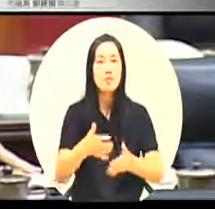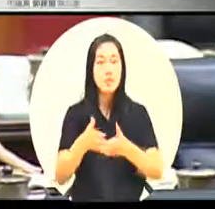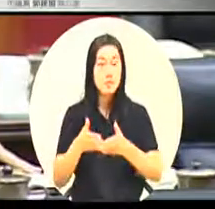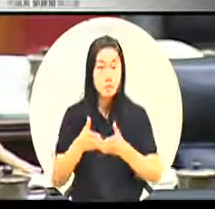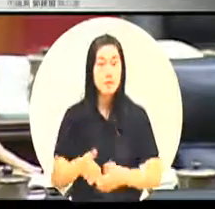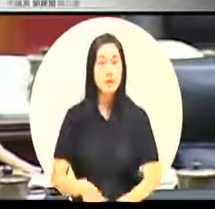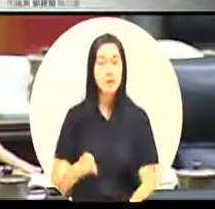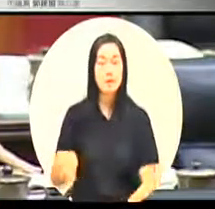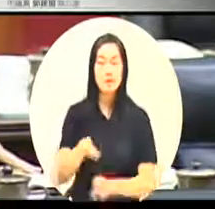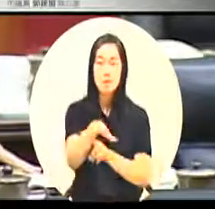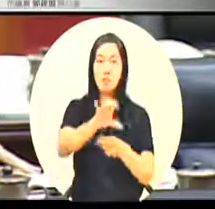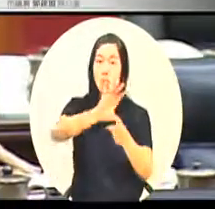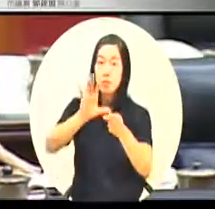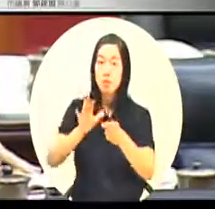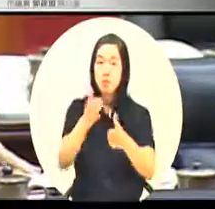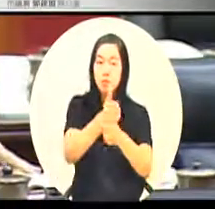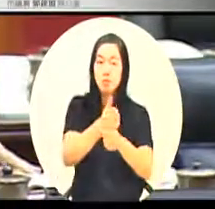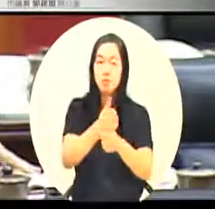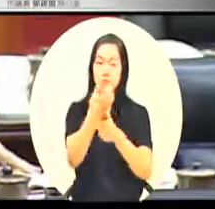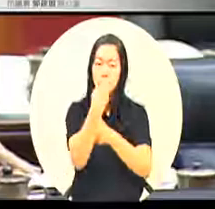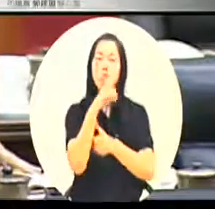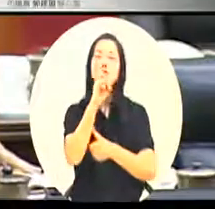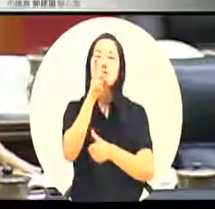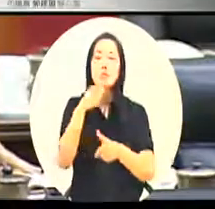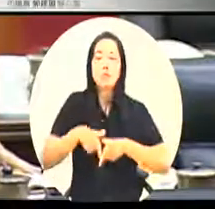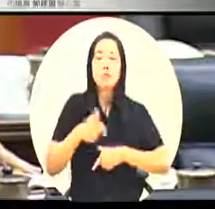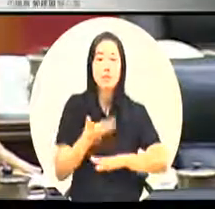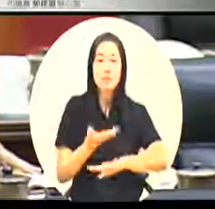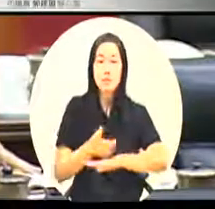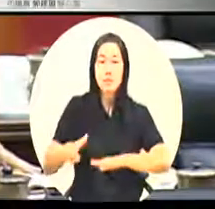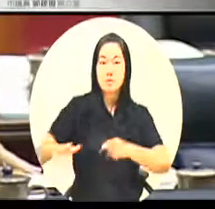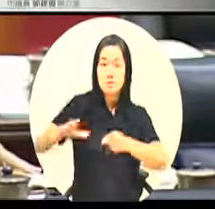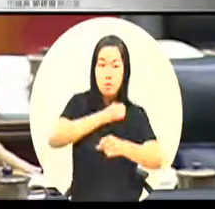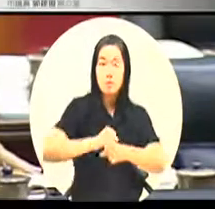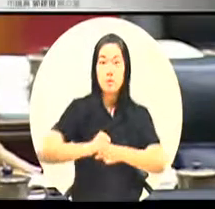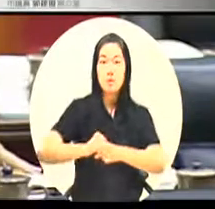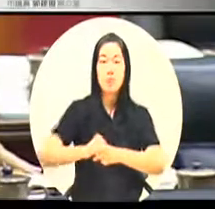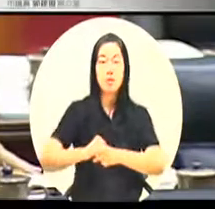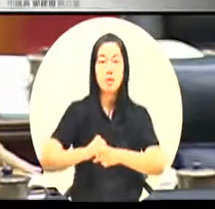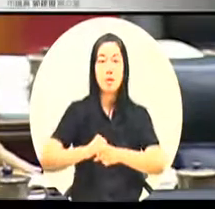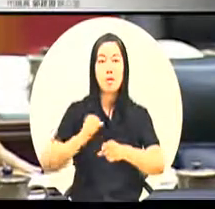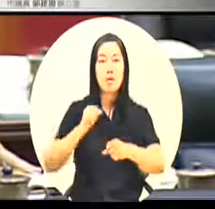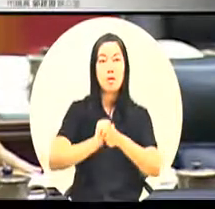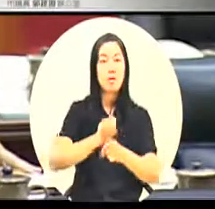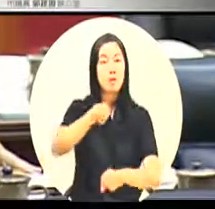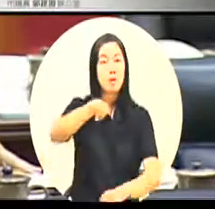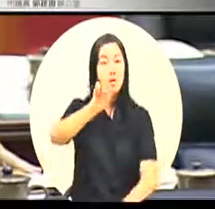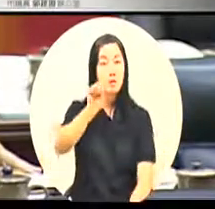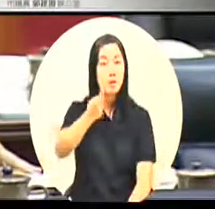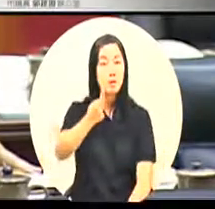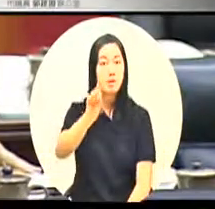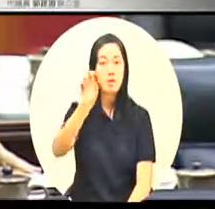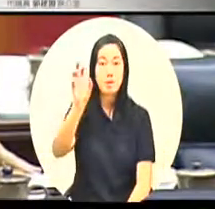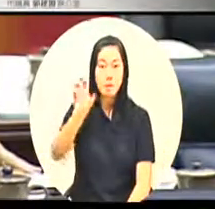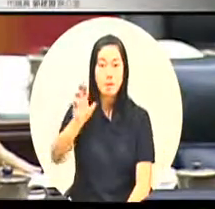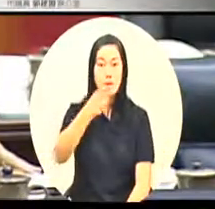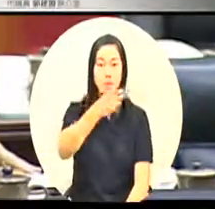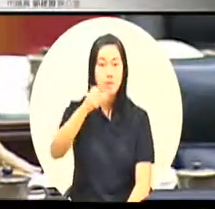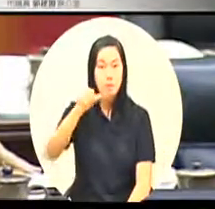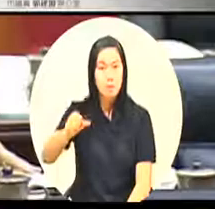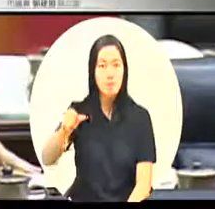农粮署说：“放心，全国有180公顷的标示农产